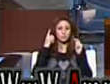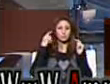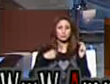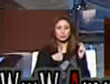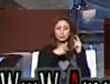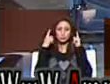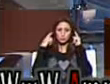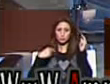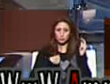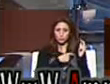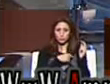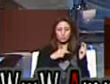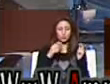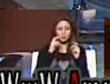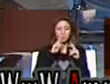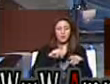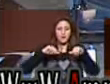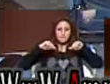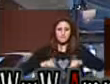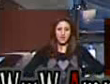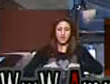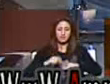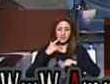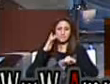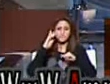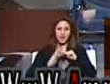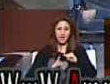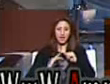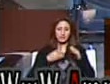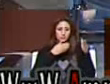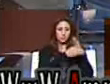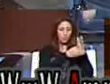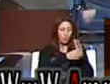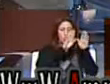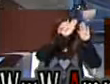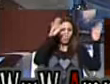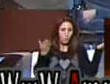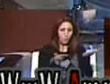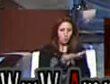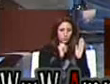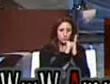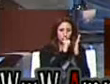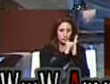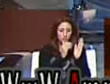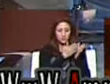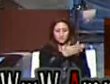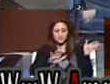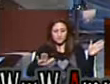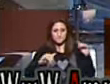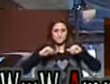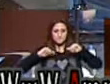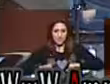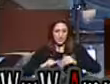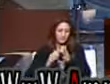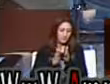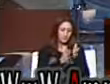عليه رحمه الله يعني قاعد على المكتب بره. هي اليونت بتاع الحضانه جوه الشقه، يعني اليونت لها عازل وبره المكتب اللو